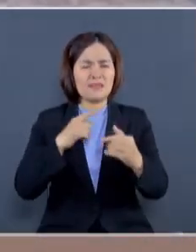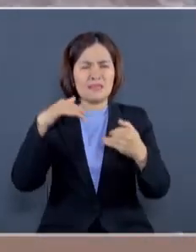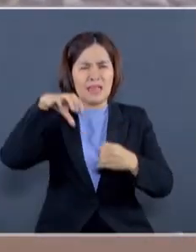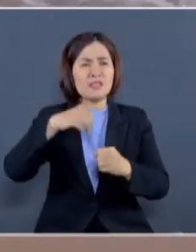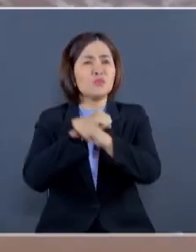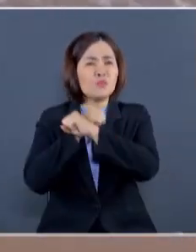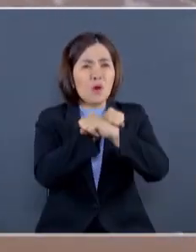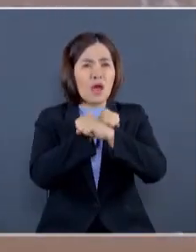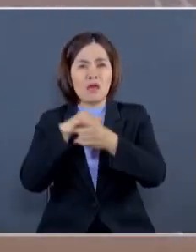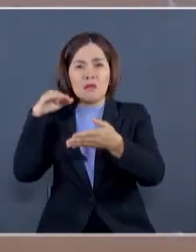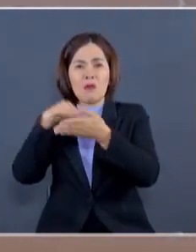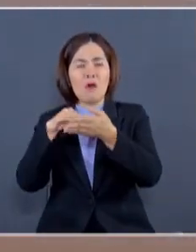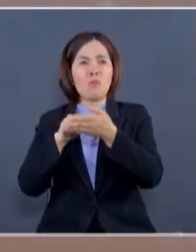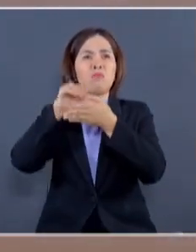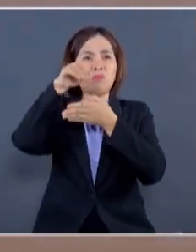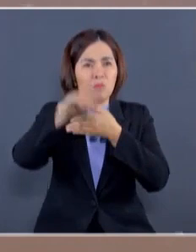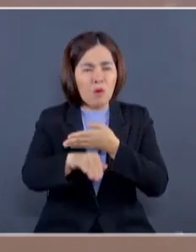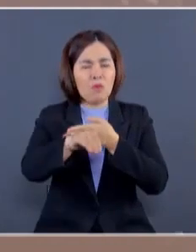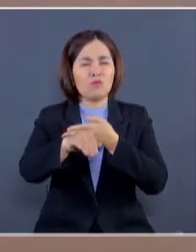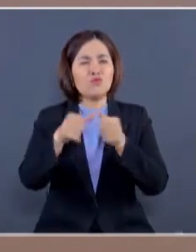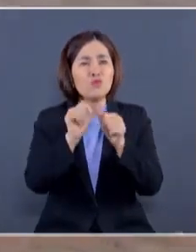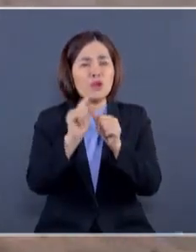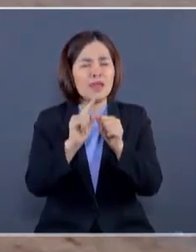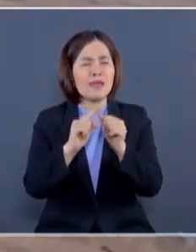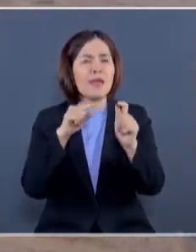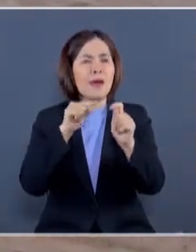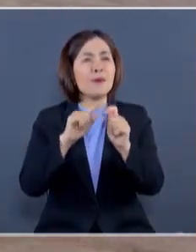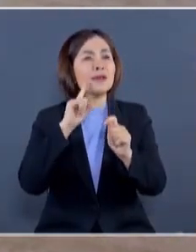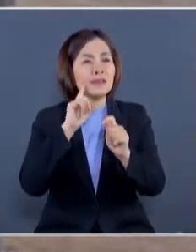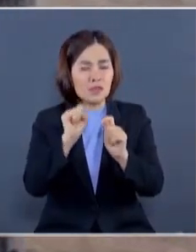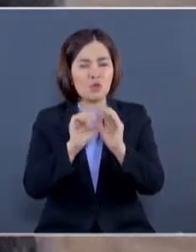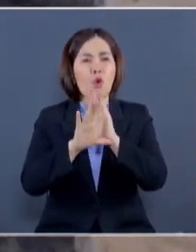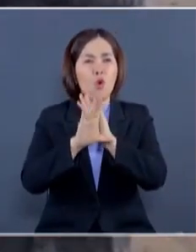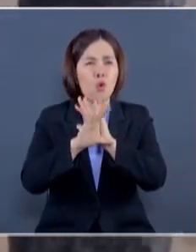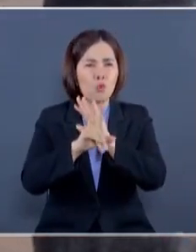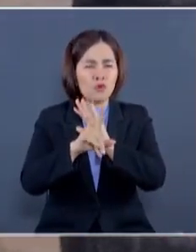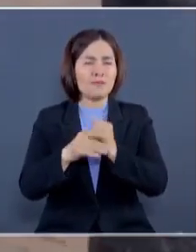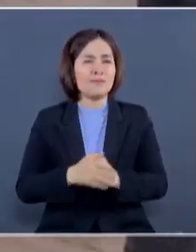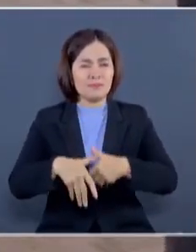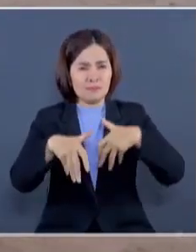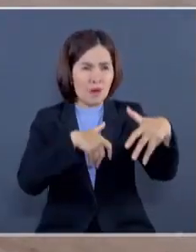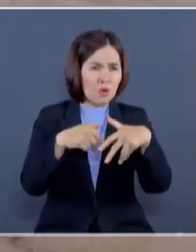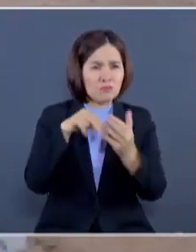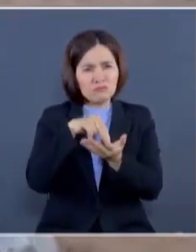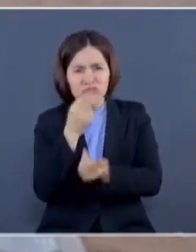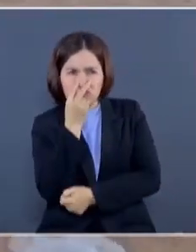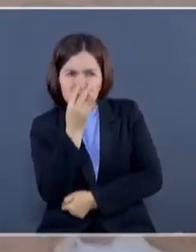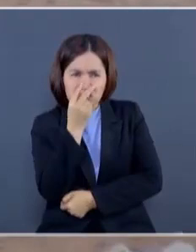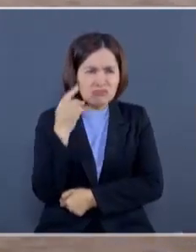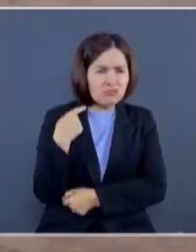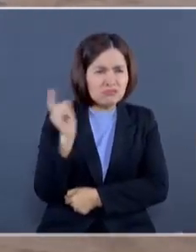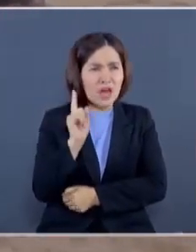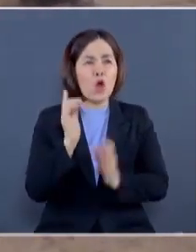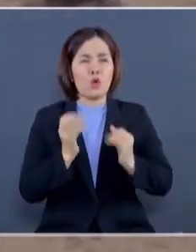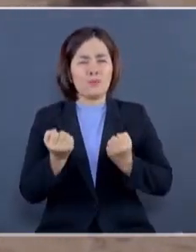บางสเร่อำเภอสัตหีบจังหวัชลบุรีชาวบ้านก็พากันมายืนดูรถเก๋งค่ะหลังเกิดเหตุ